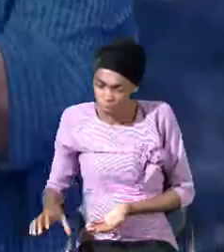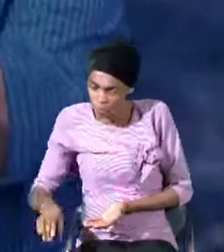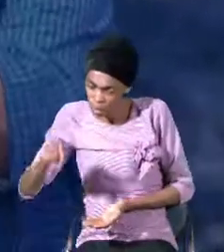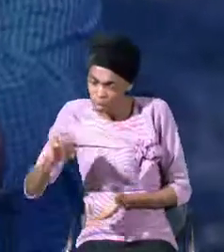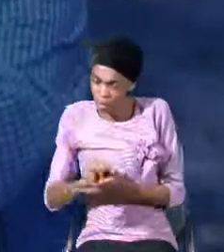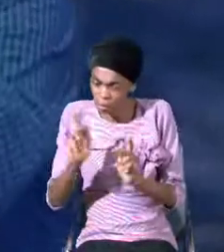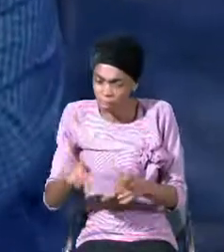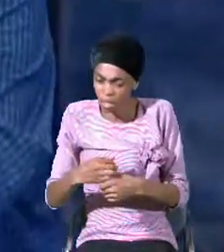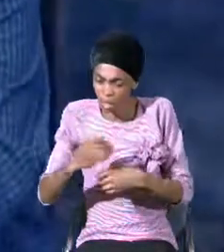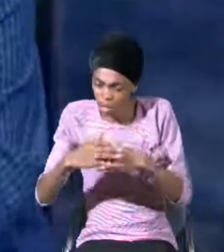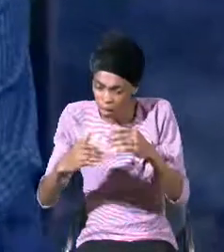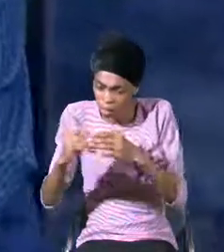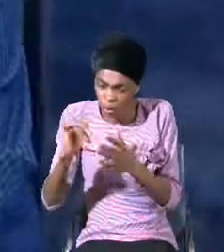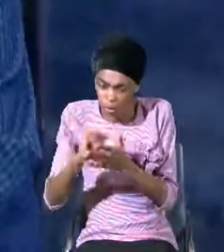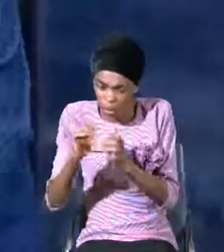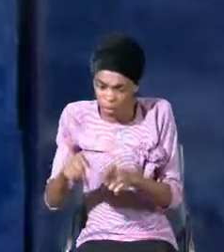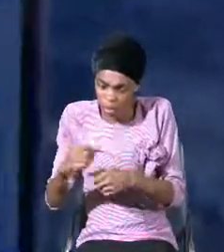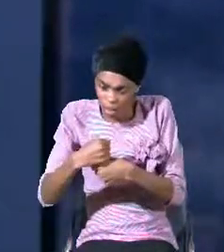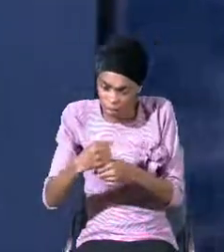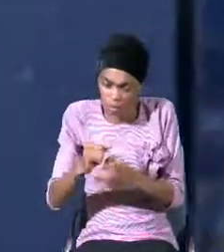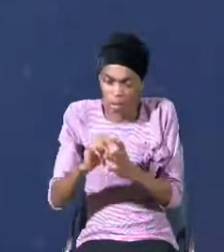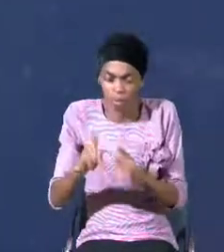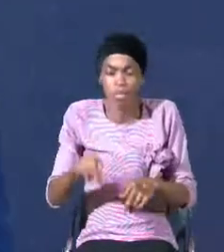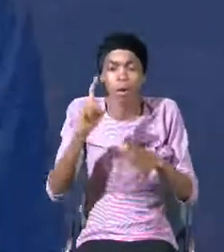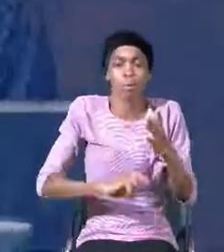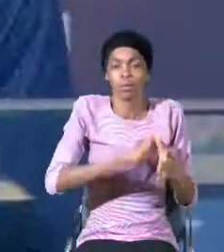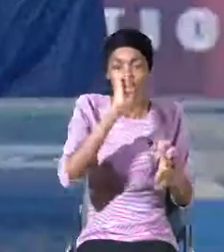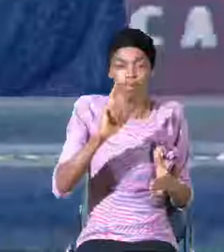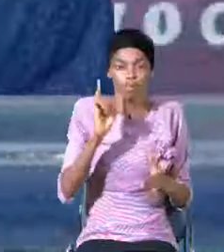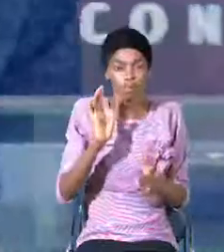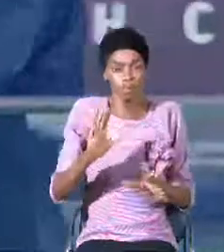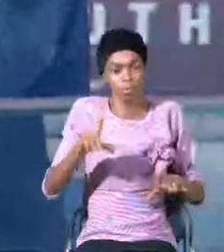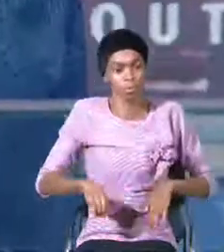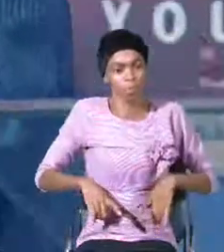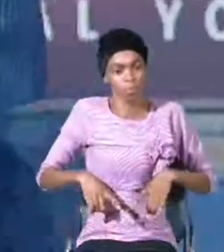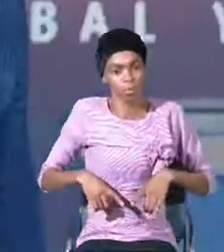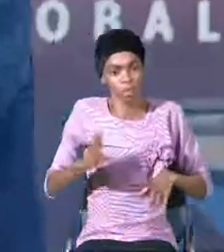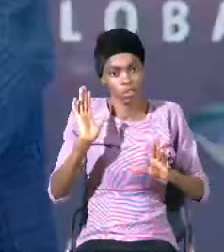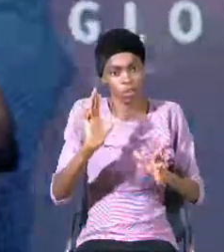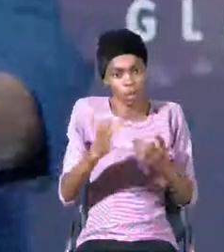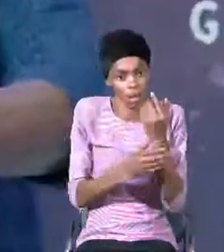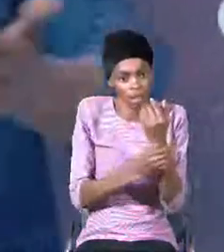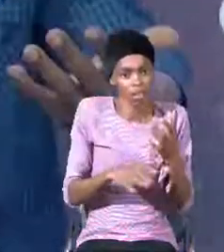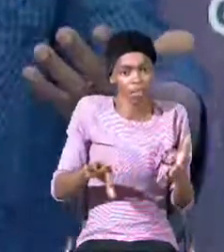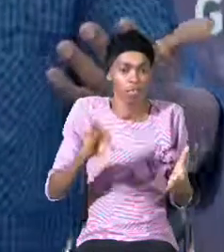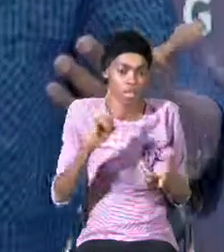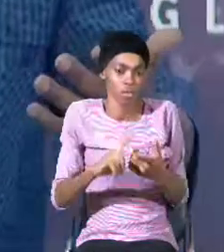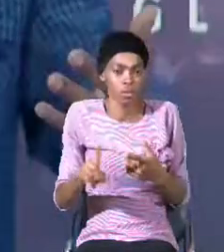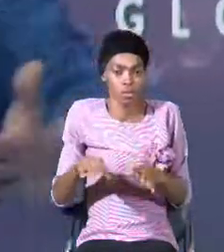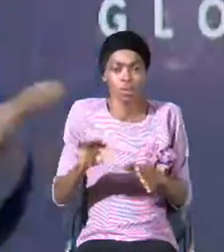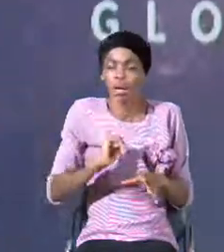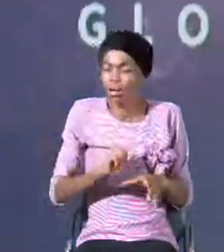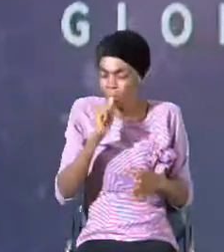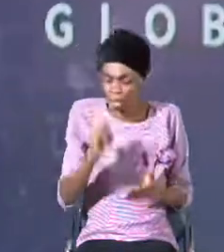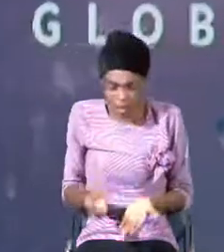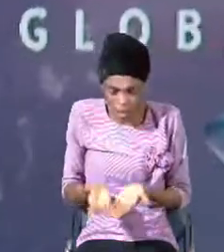vie et bâtir cette vie. Tout ce que ta main trouve à faire, je porte quelque chose, je